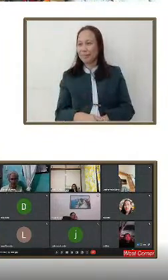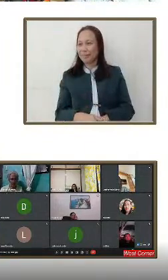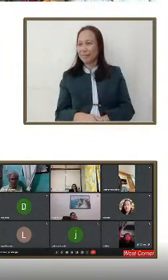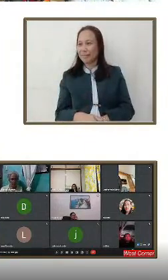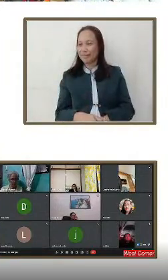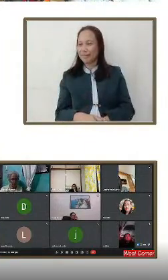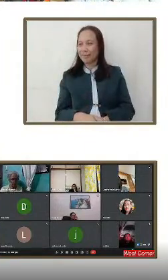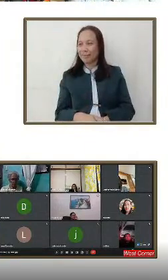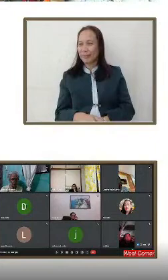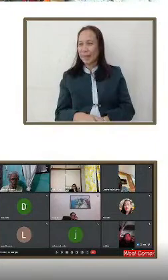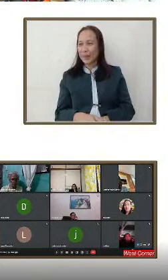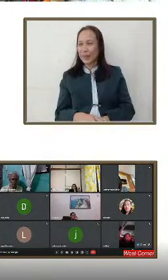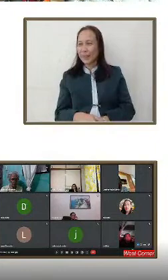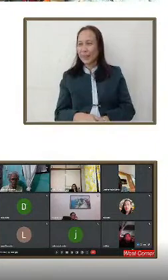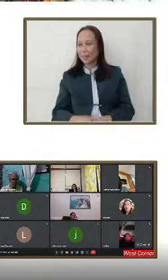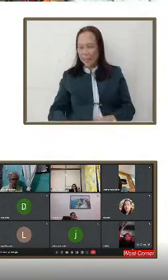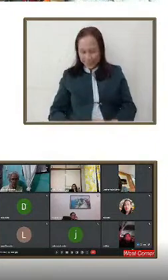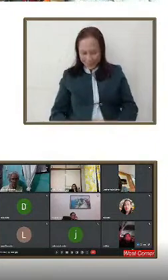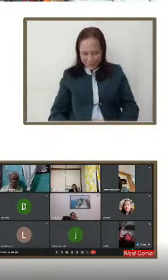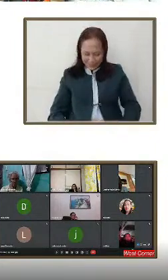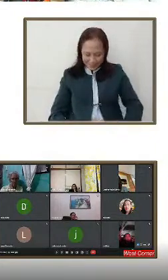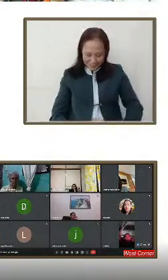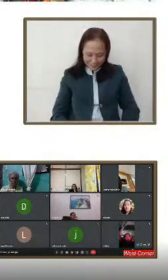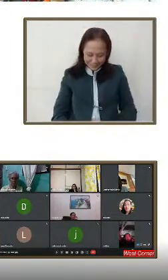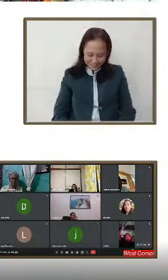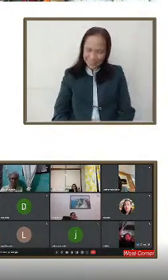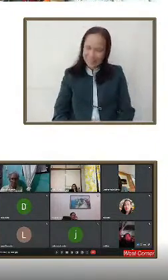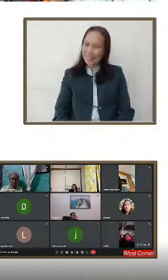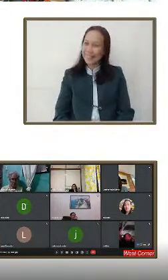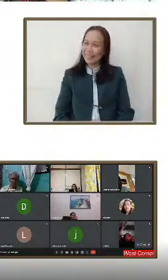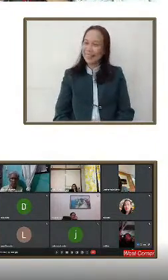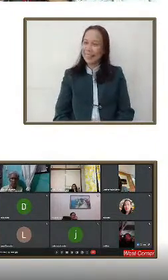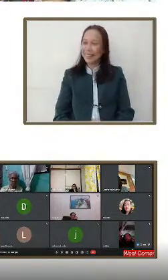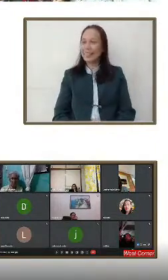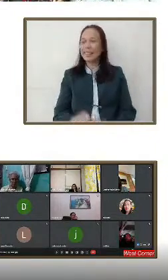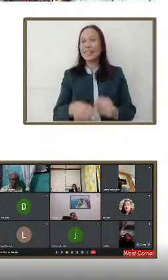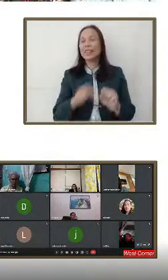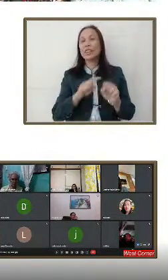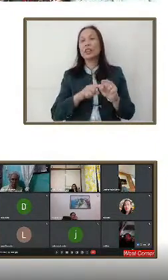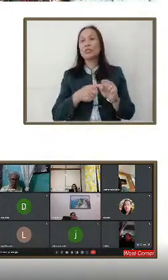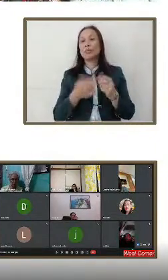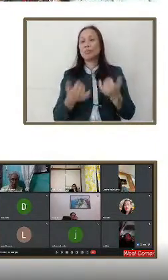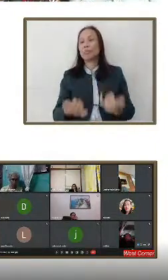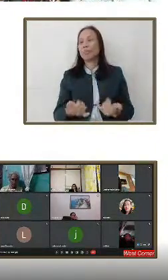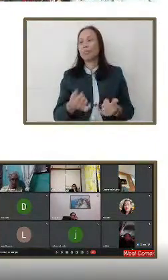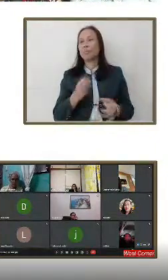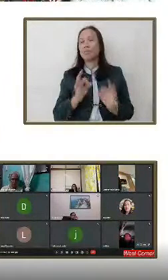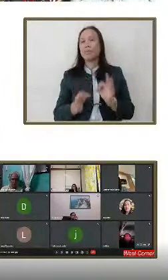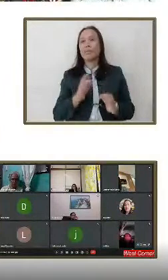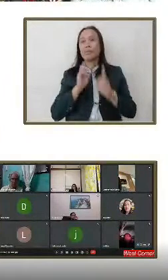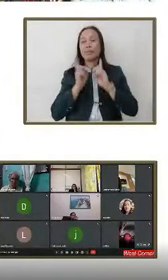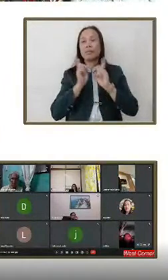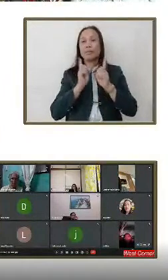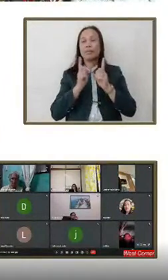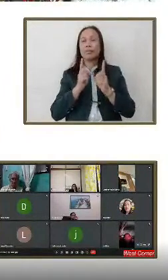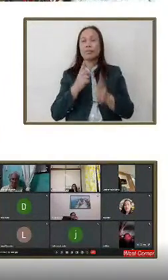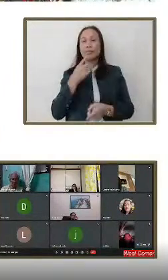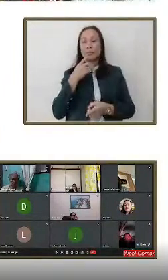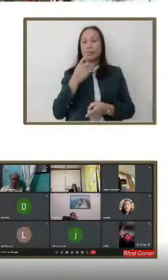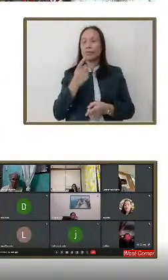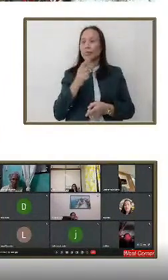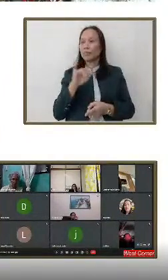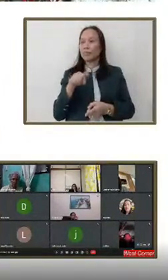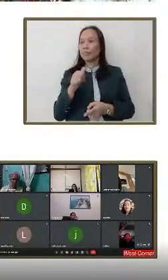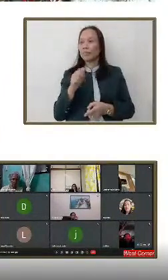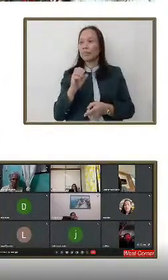eh. Ganun. So, kaya mula ngayon, sabi ko, pag kinakausap mo ito, sabi kay Chanel,